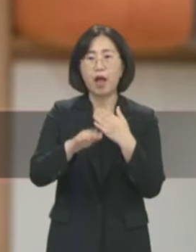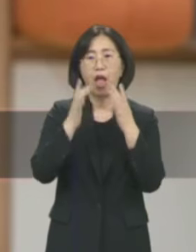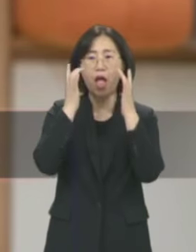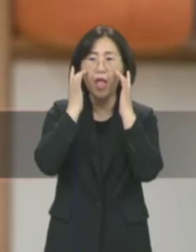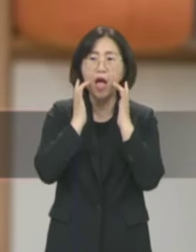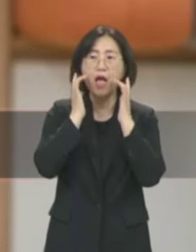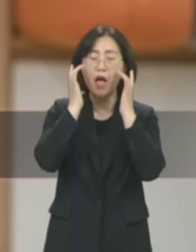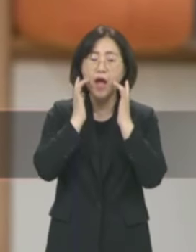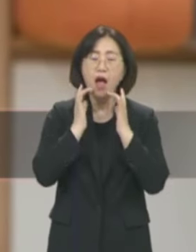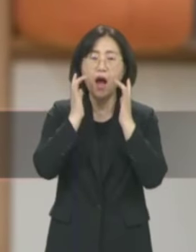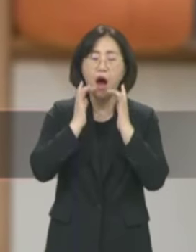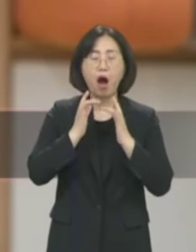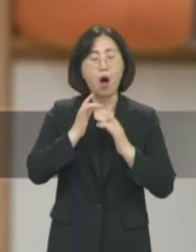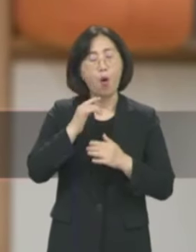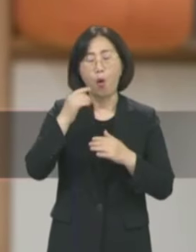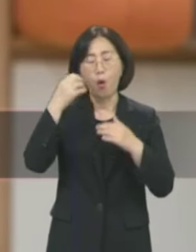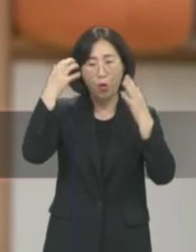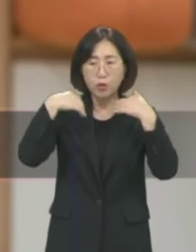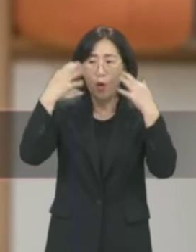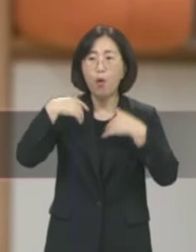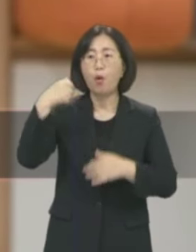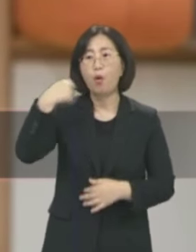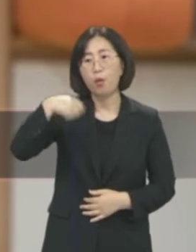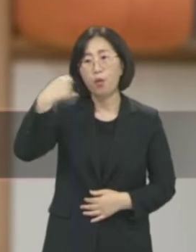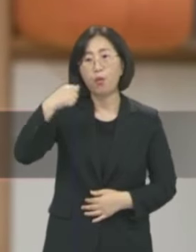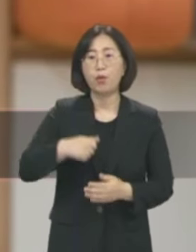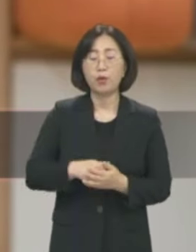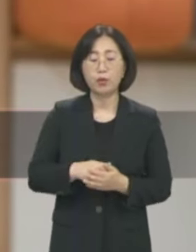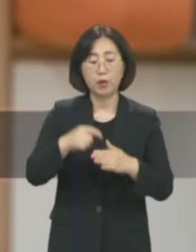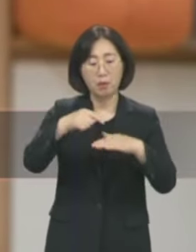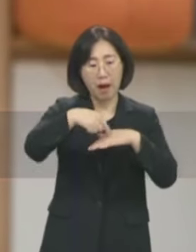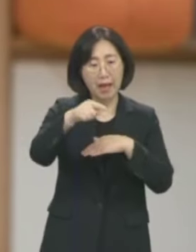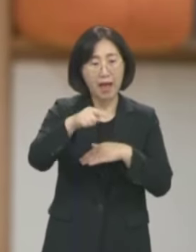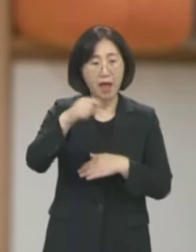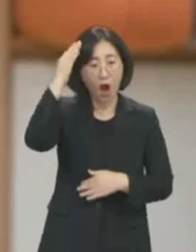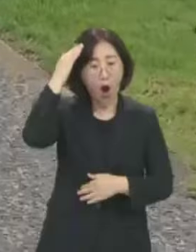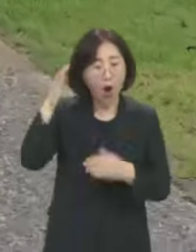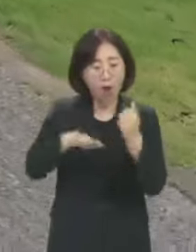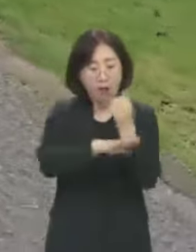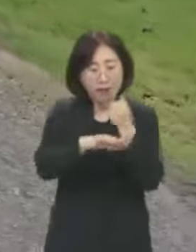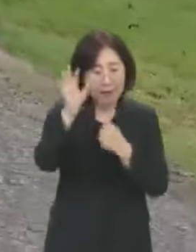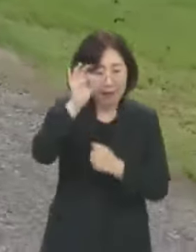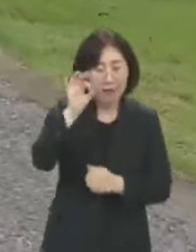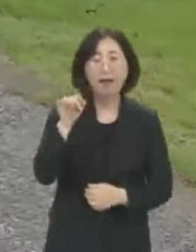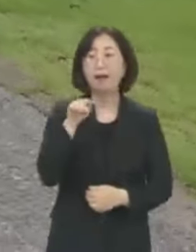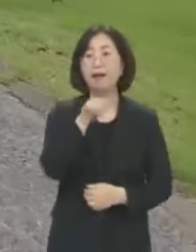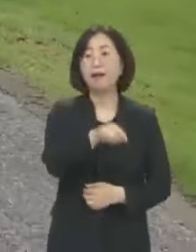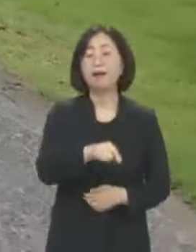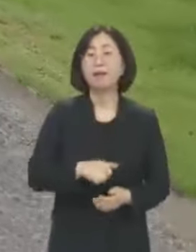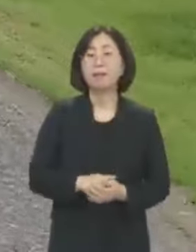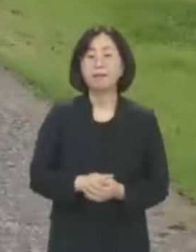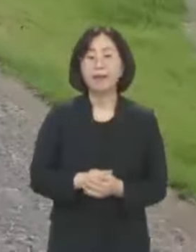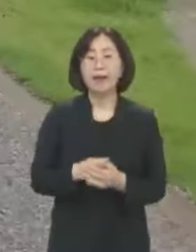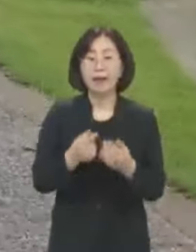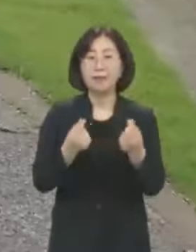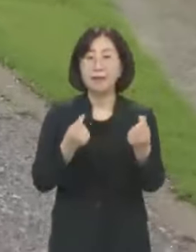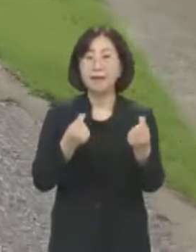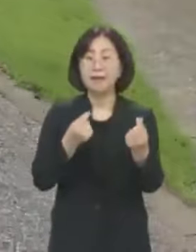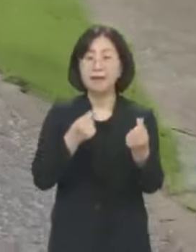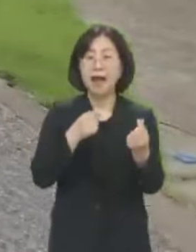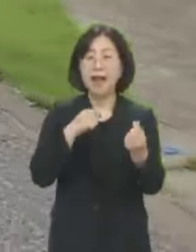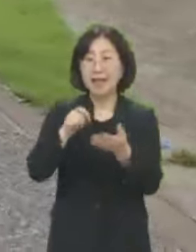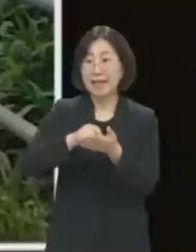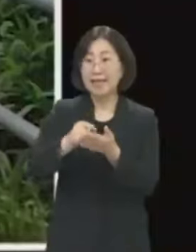나고 밖에 나갔을 때 저도 모르게 그늘을 좀 많이 찾아요. 비슷한 나이의 기자가